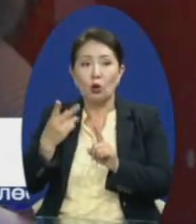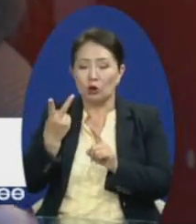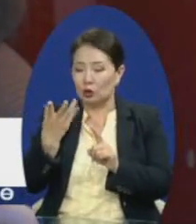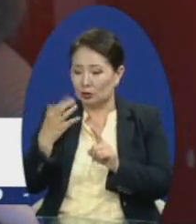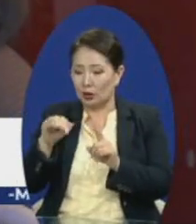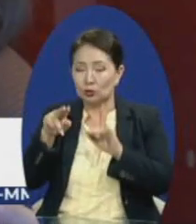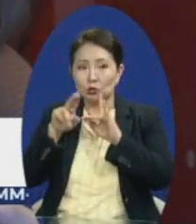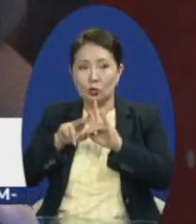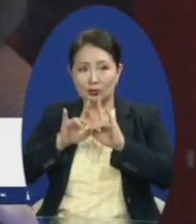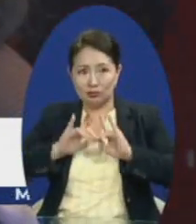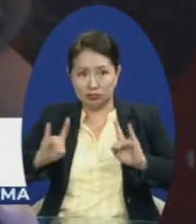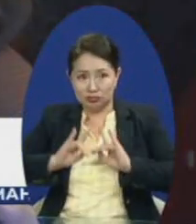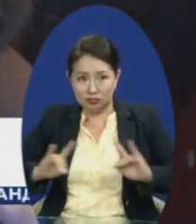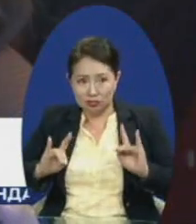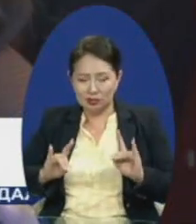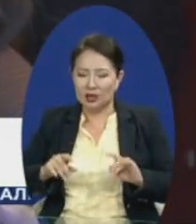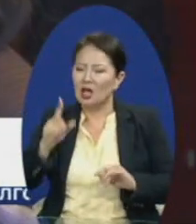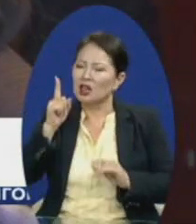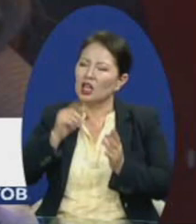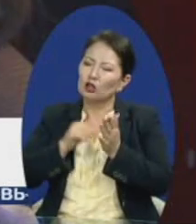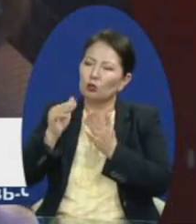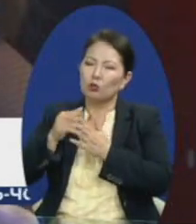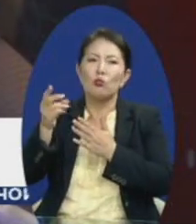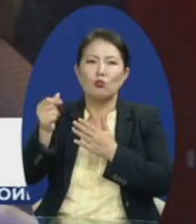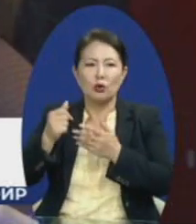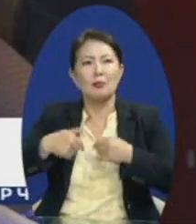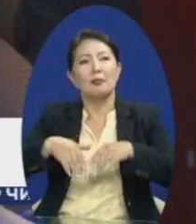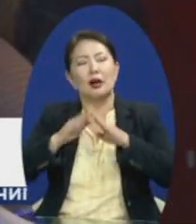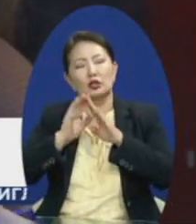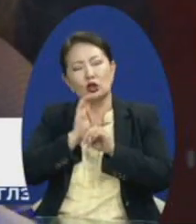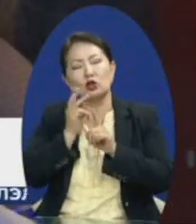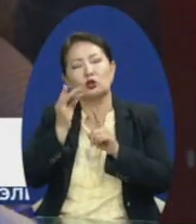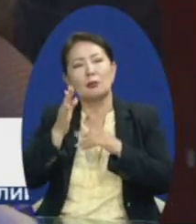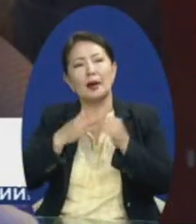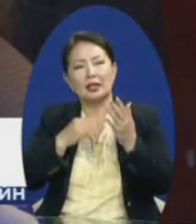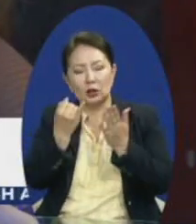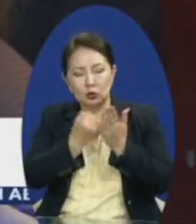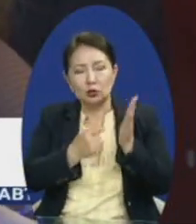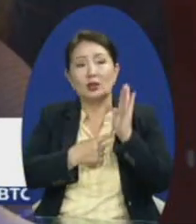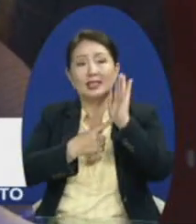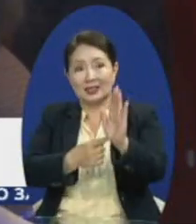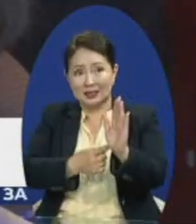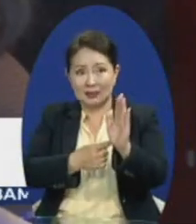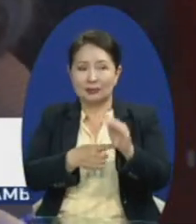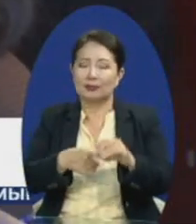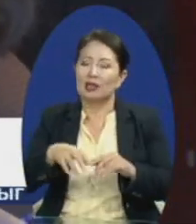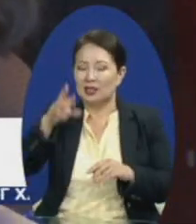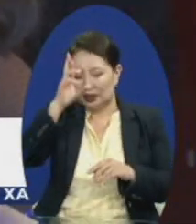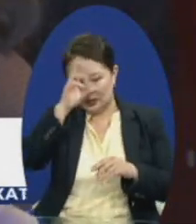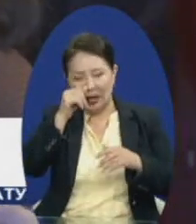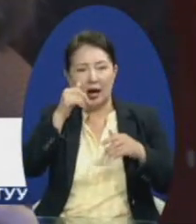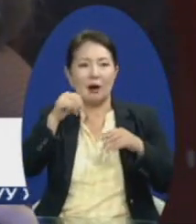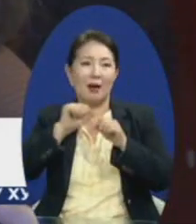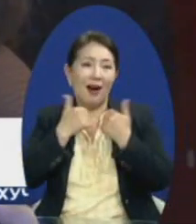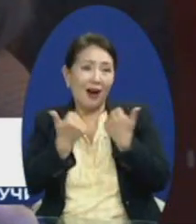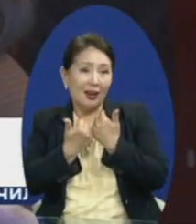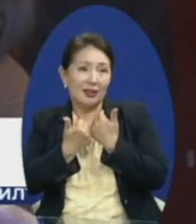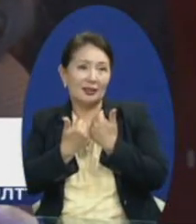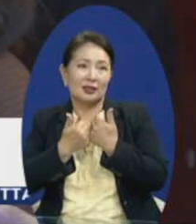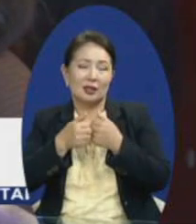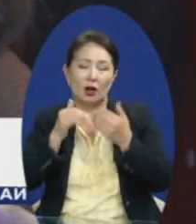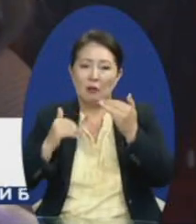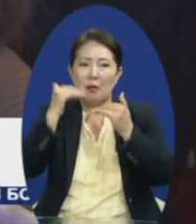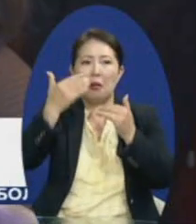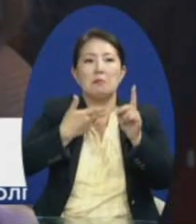судалтай 1.1 тэрбум төвтөртэй соёлын төвийн барилгыг зур төсвийн хийлгээд холбогдох ёо яама агентлаг холбогдох дээд чатныхаа